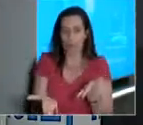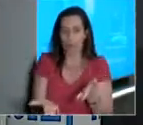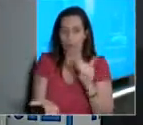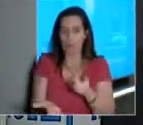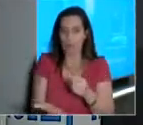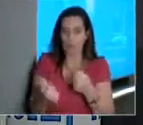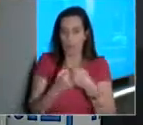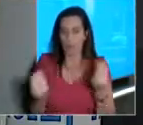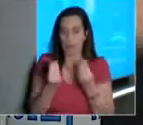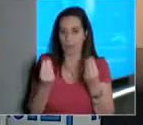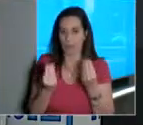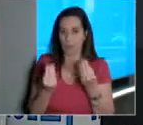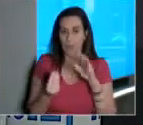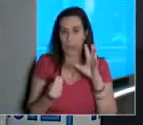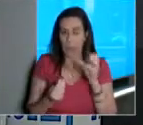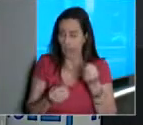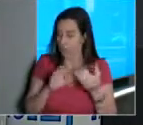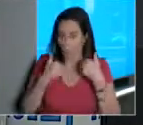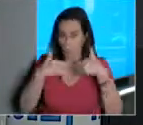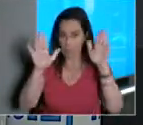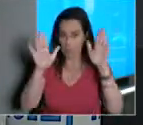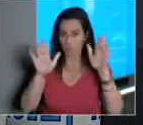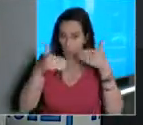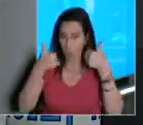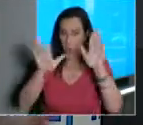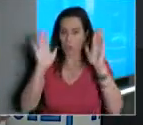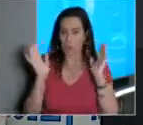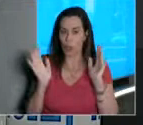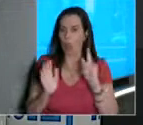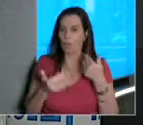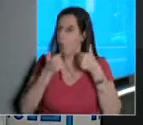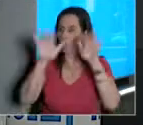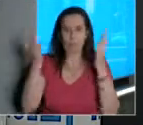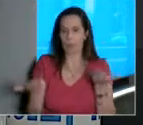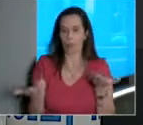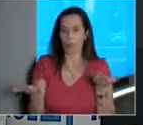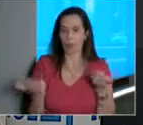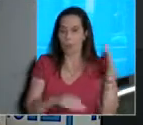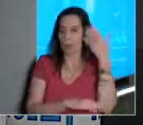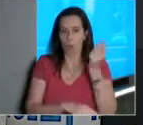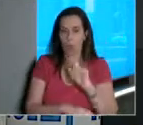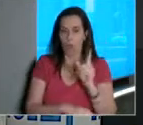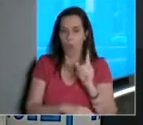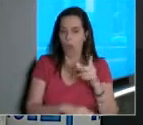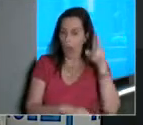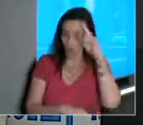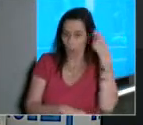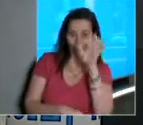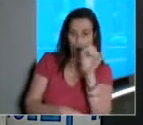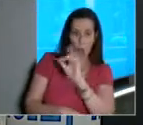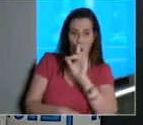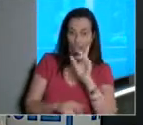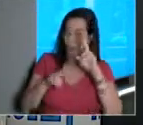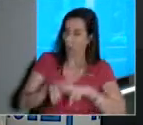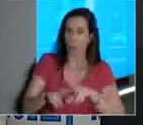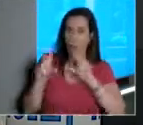צריך רגע להתמודד עם הדבר הזה. אם מוציאים אותם, שיוציאו אותם, אבל לא מוציאים אותם. המדינה לא, הליכוד היקר שלך לא זז.